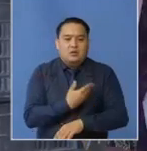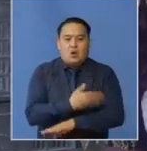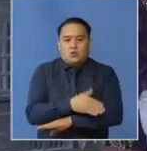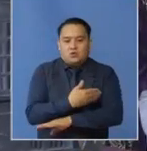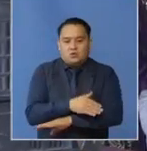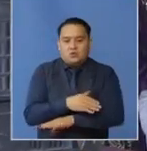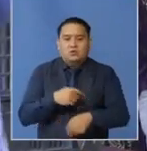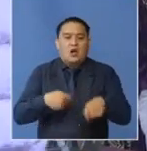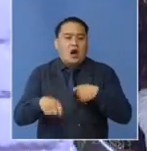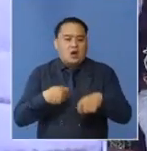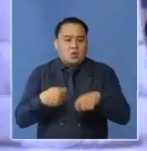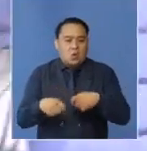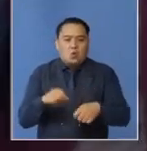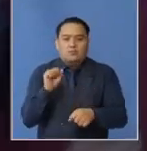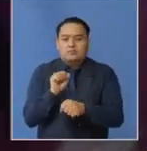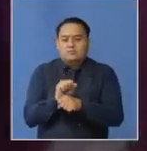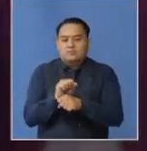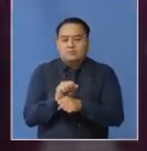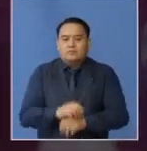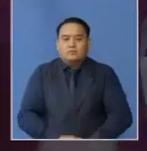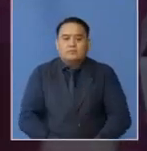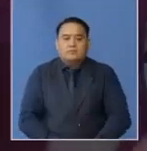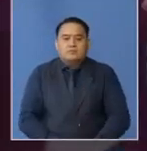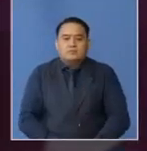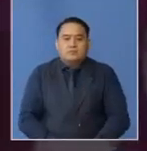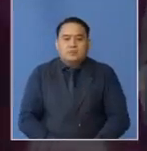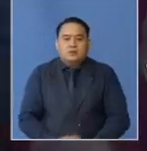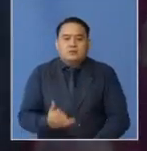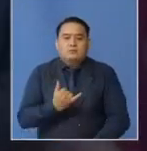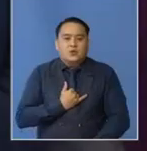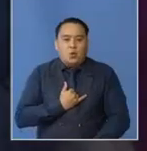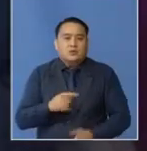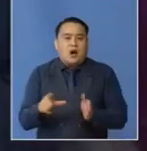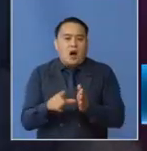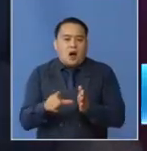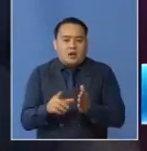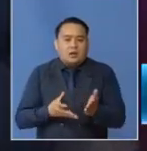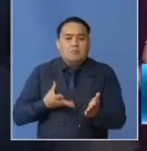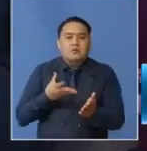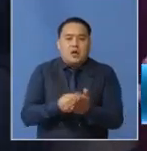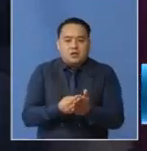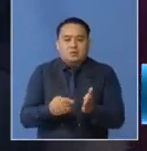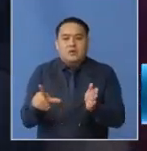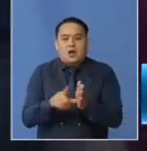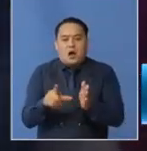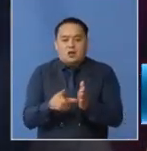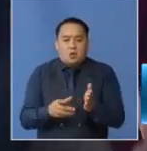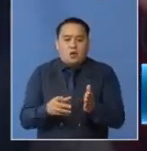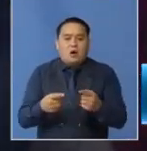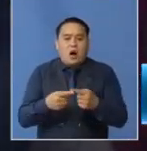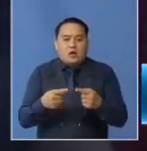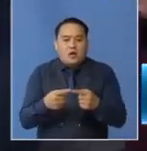они. Торговля не идет. Законопослушники, у нас и аренда, налоги платим, патент